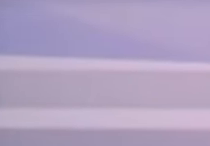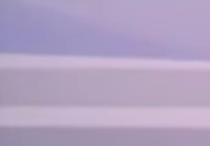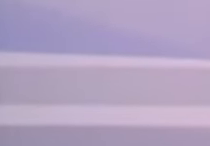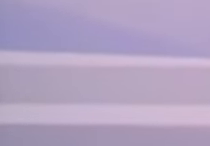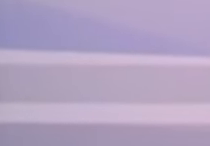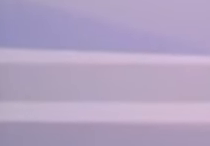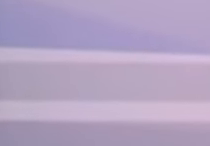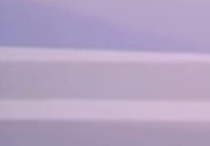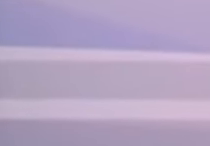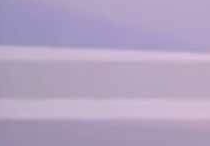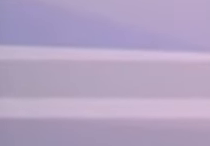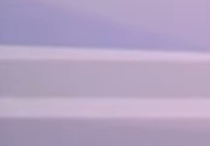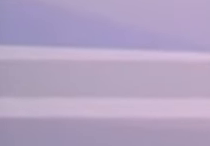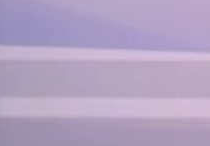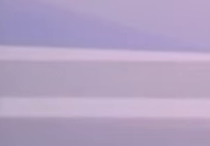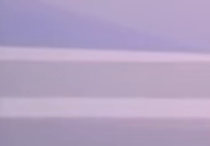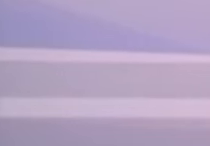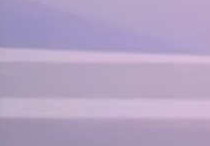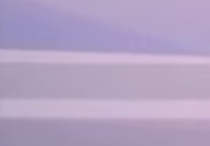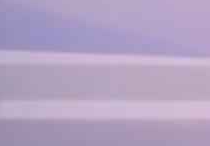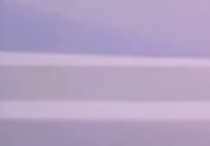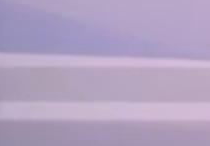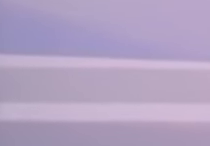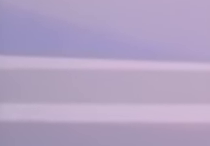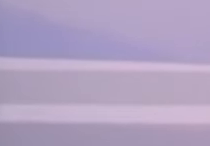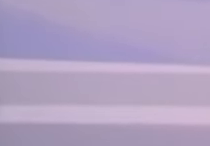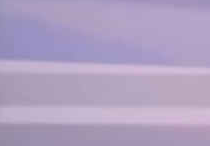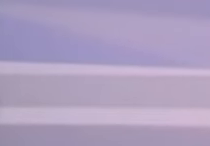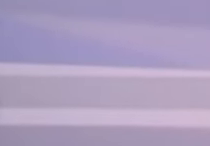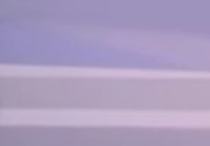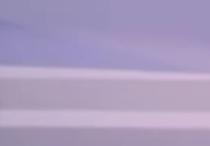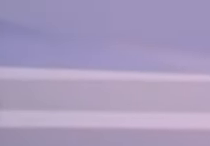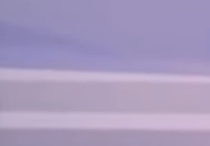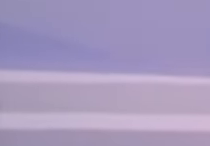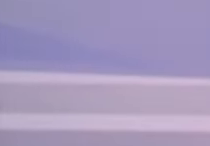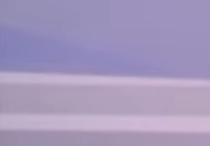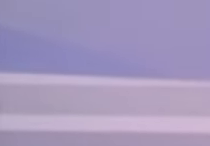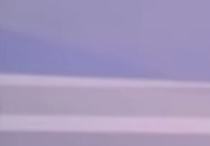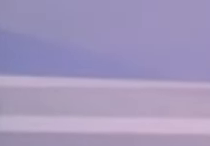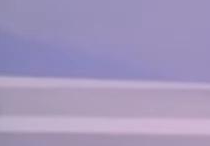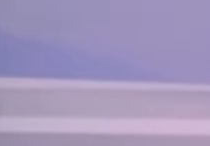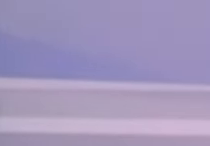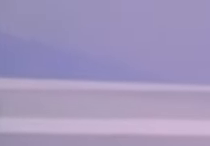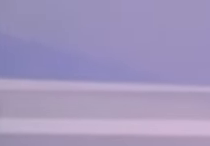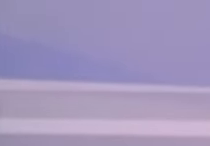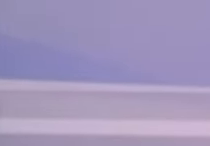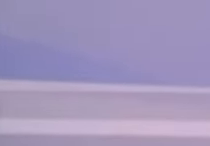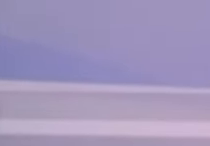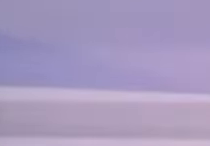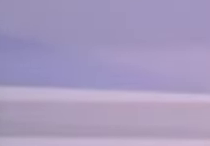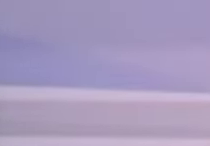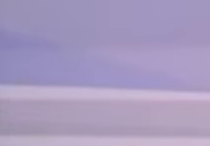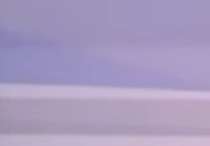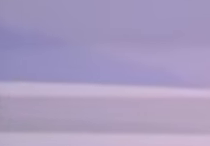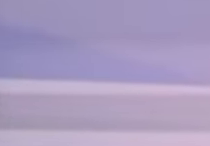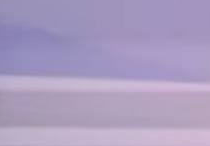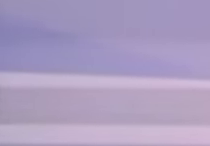Mga kapuso, patuloy na tumutok sa mga balita. Mag-subscribe sa GMA Integrated News sa YouTube. Sa mga kapuso